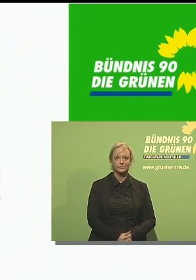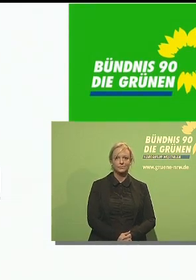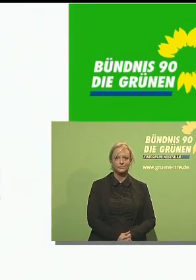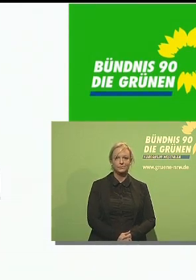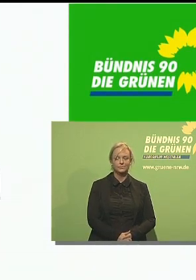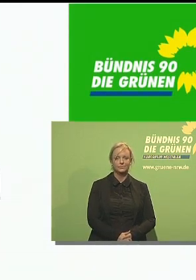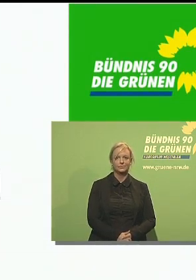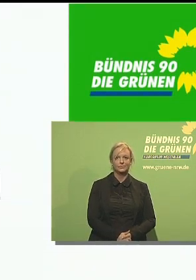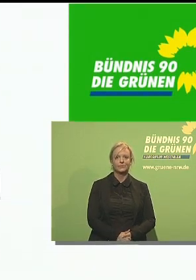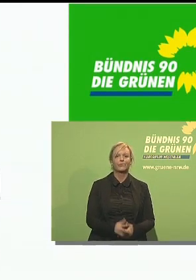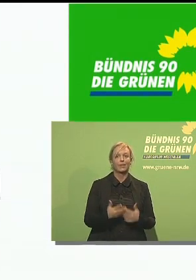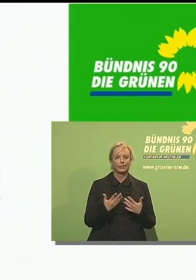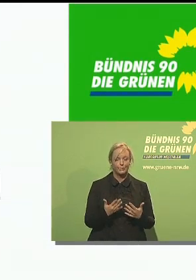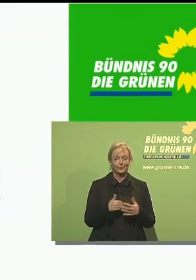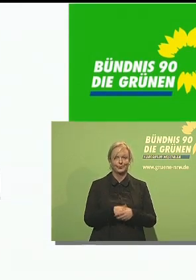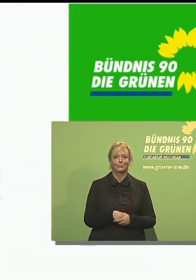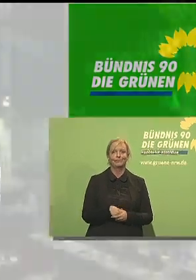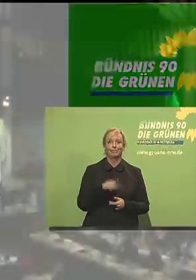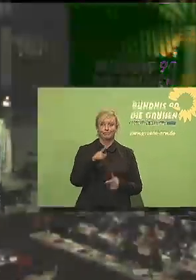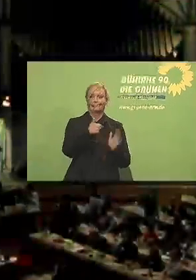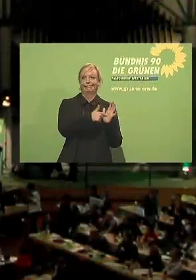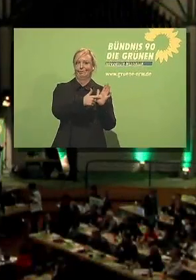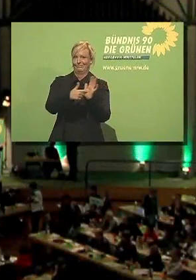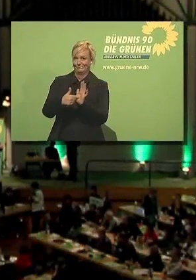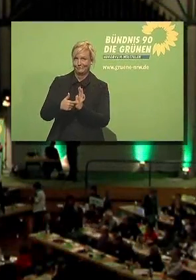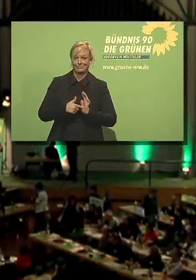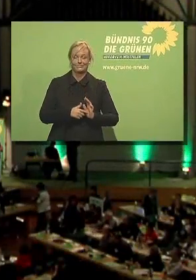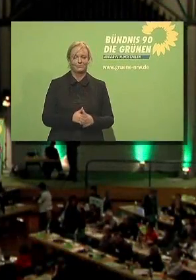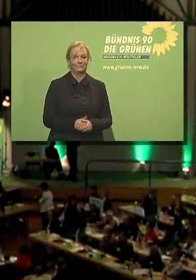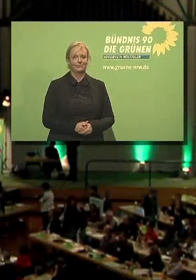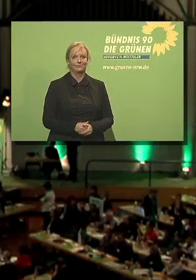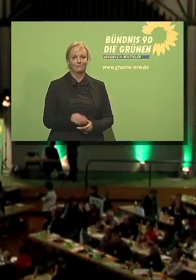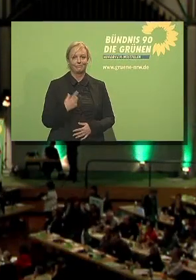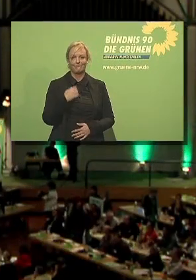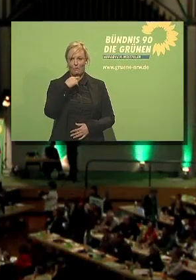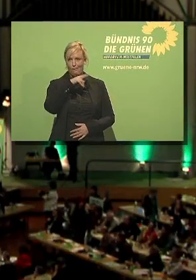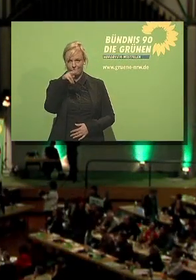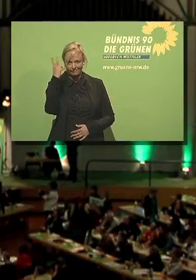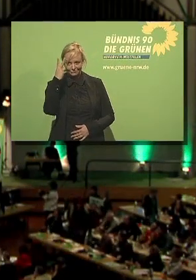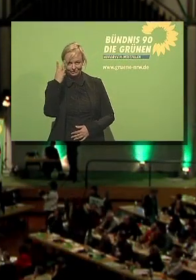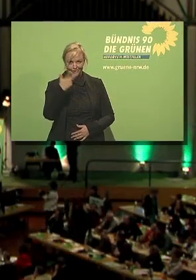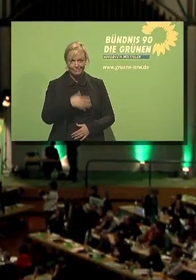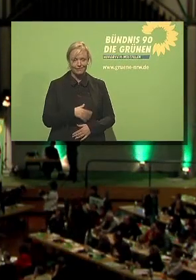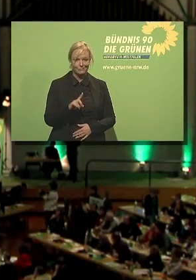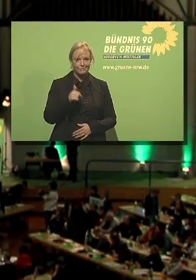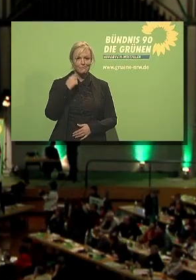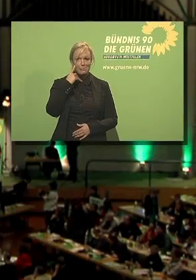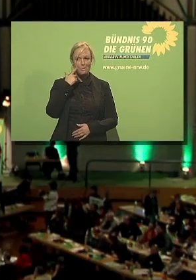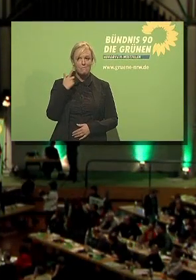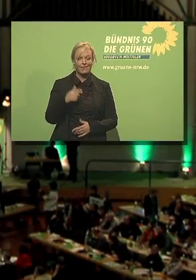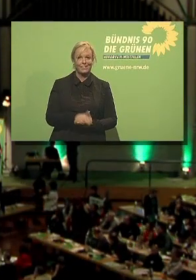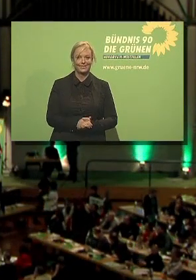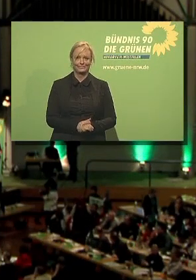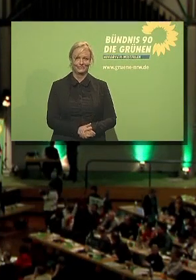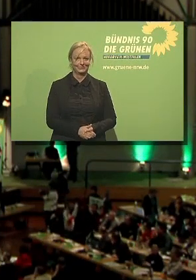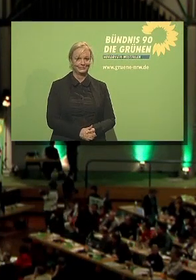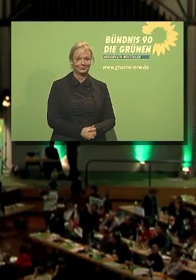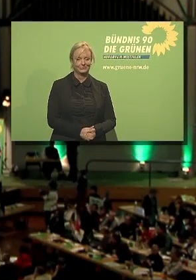So, das war jetzt die Demonstration. Ich hoffe, ihr habt alles verstanden. Wir probieren das gleich mal aus.